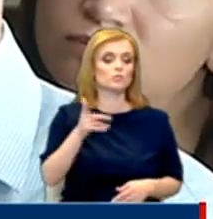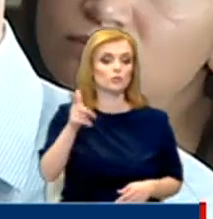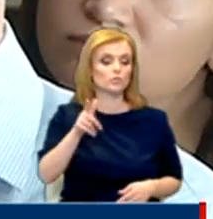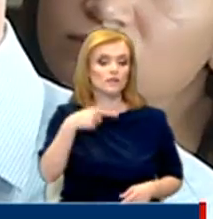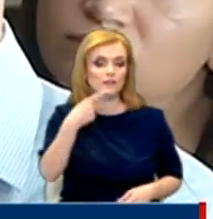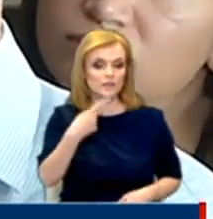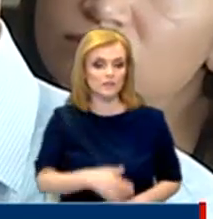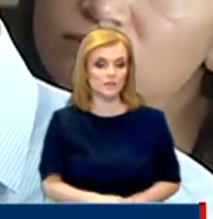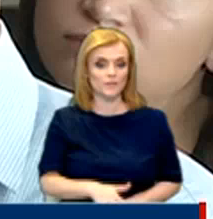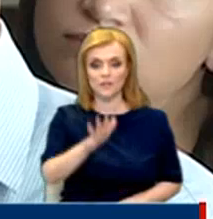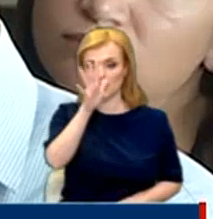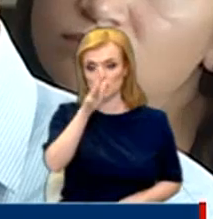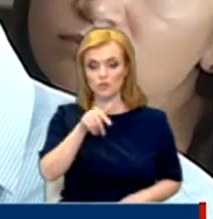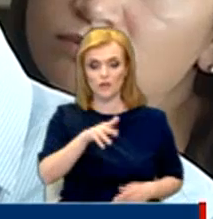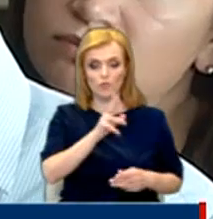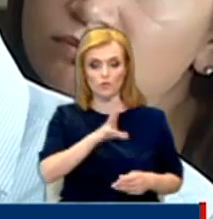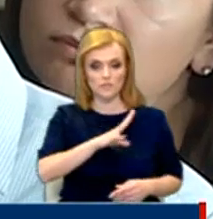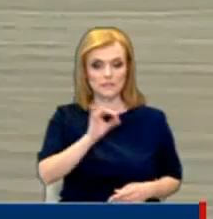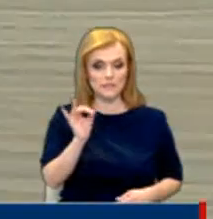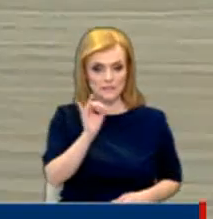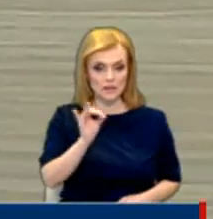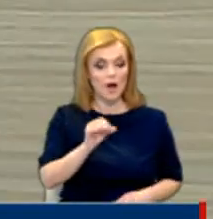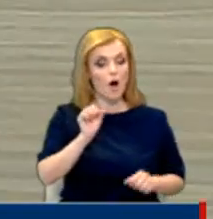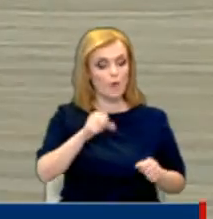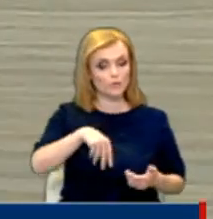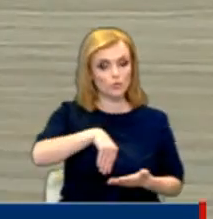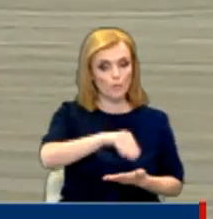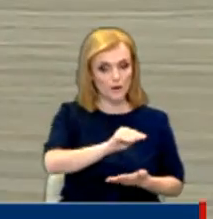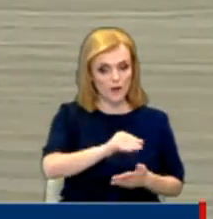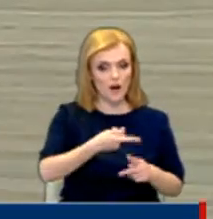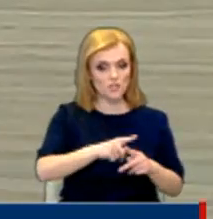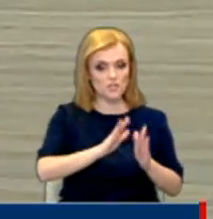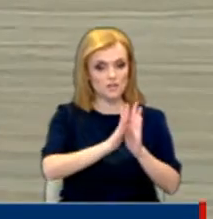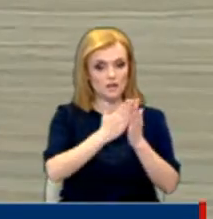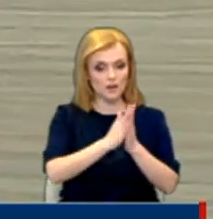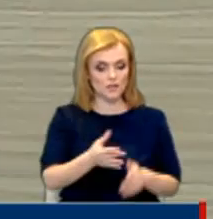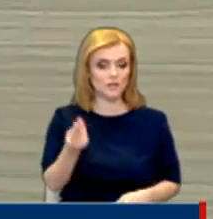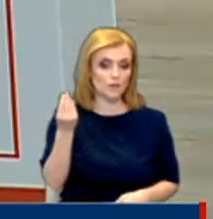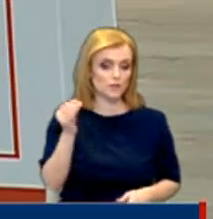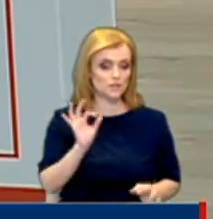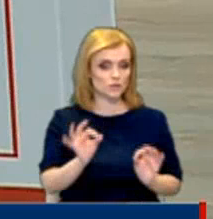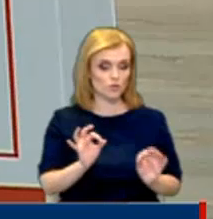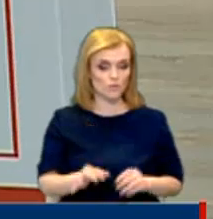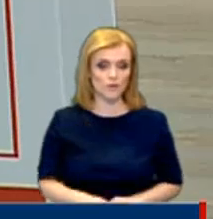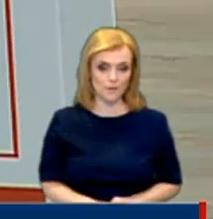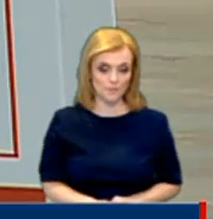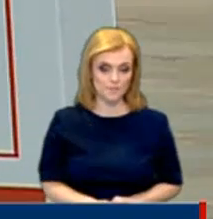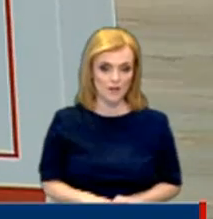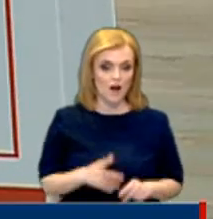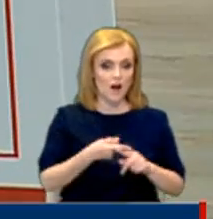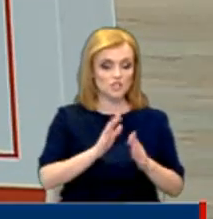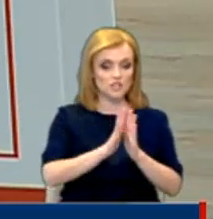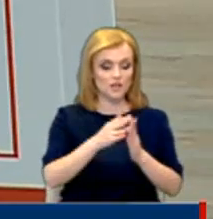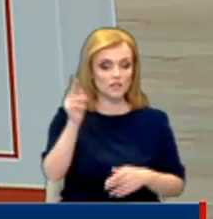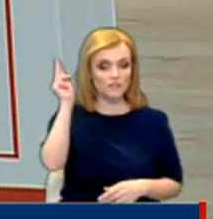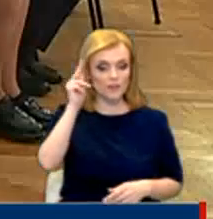La Chișinău, cei interesați de parenting au putut să cumpere cartea Copilul tău este un geniu la preț promoțional. Lucrarea învață pe adulți